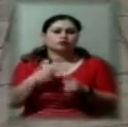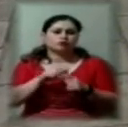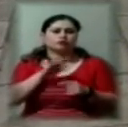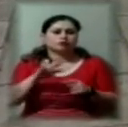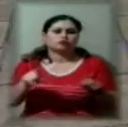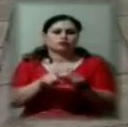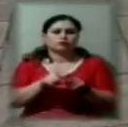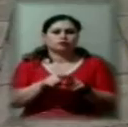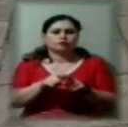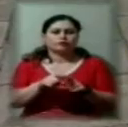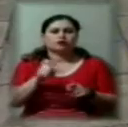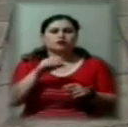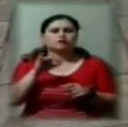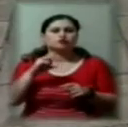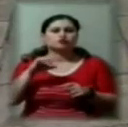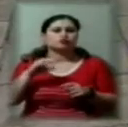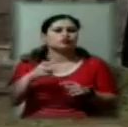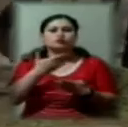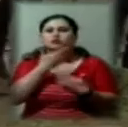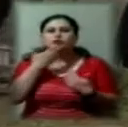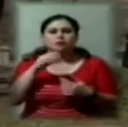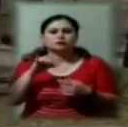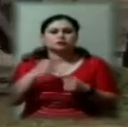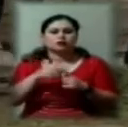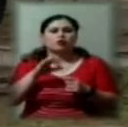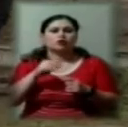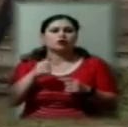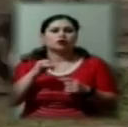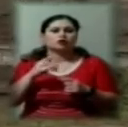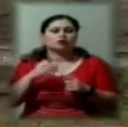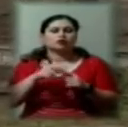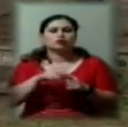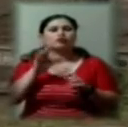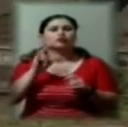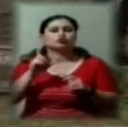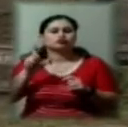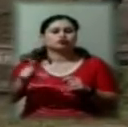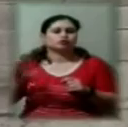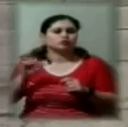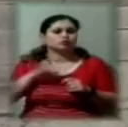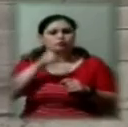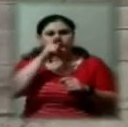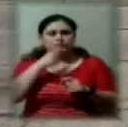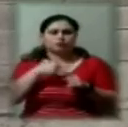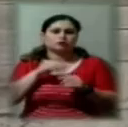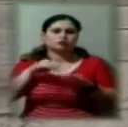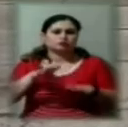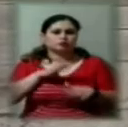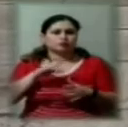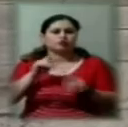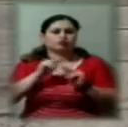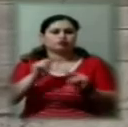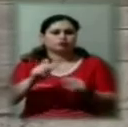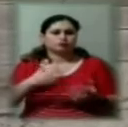За відсутності медичної сестри, розказала Ольга Акуліна, проблеми з поганим самопочуттям учнів вирішували вчителі. У будь-якому разі, якщо потрібна